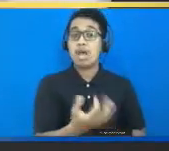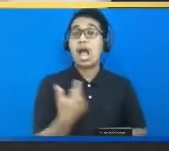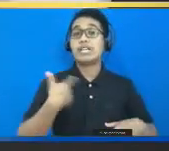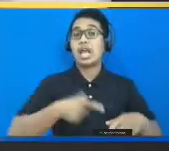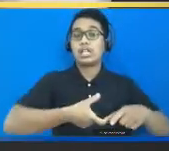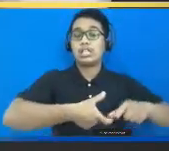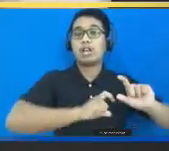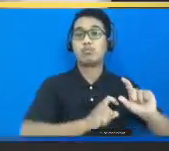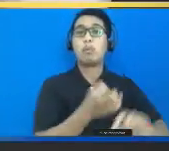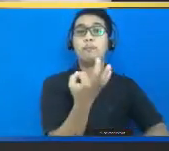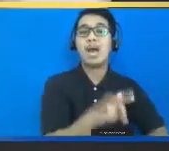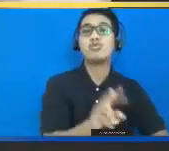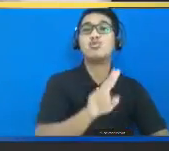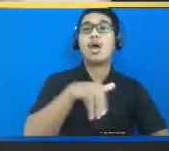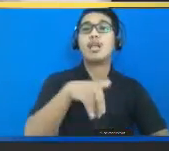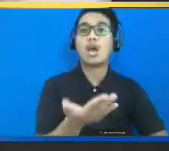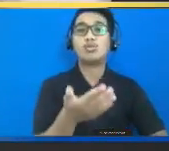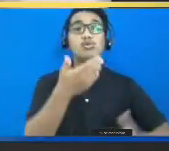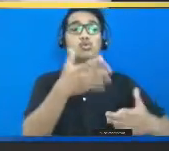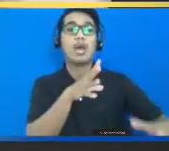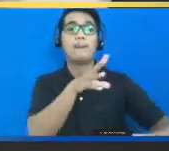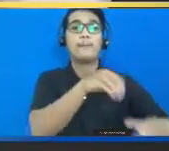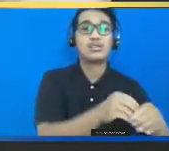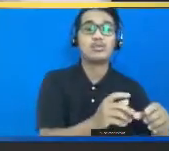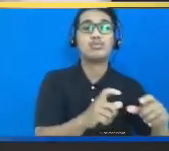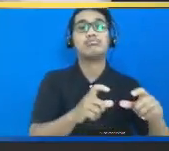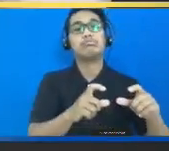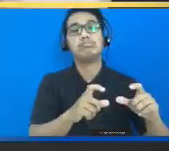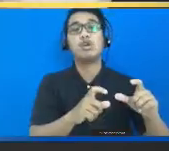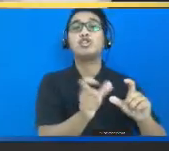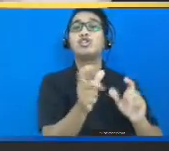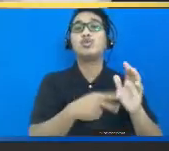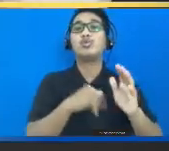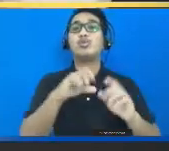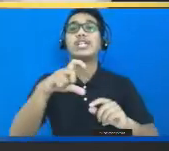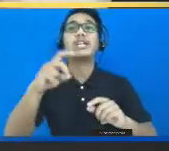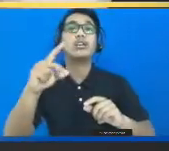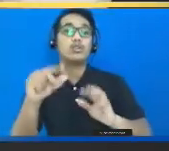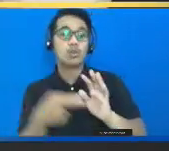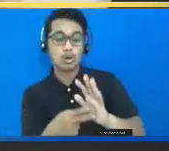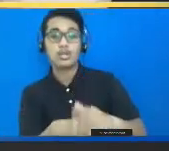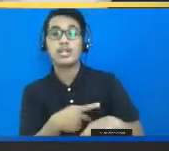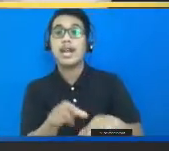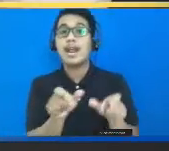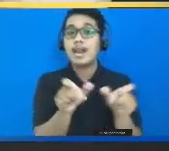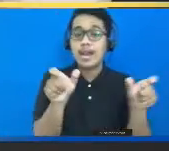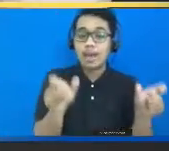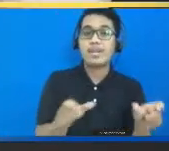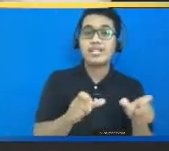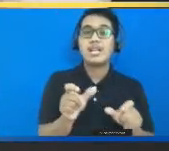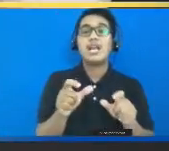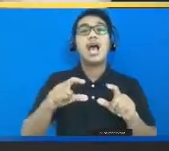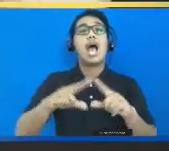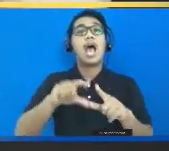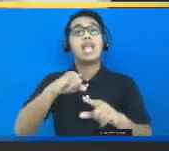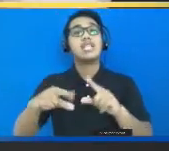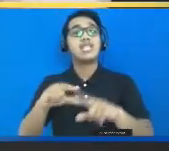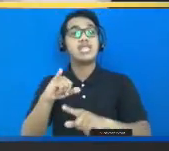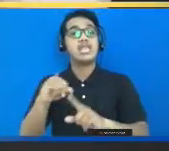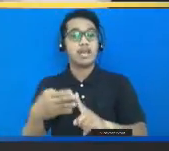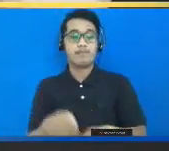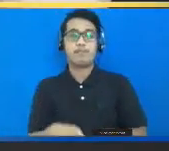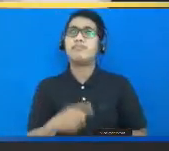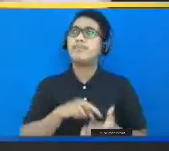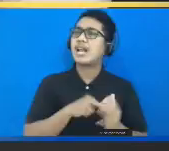aja Udah yunikon ya salatnya namanya aja Hai Nah jadi seri beli udah 33 yunikon yang yang